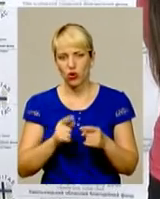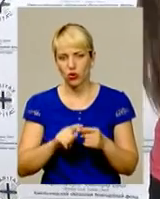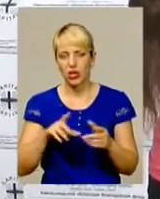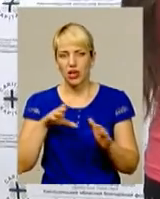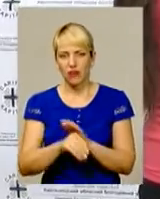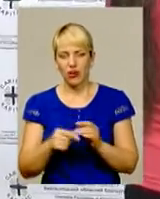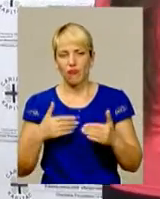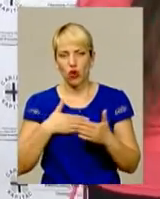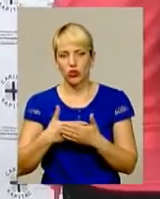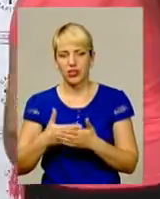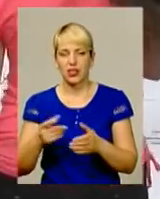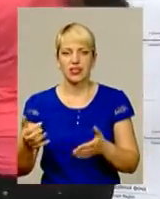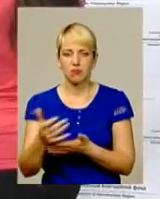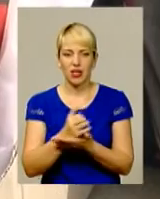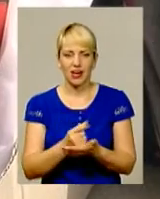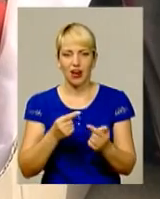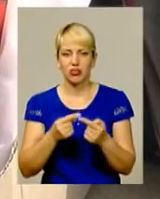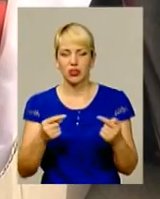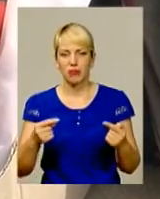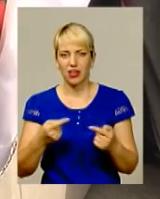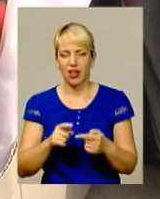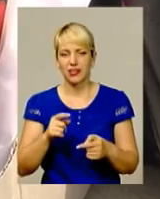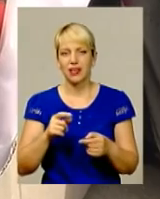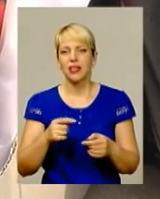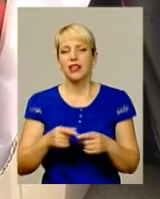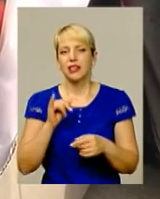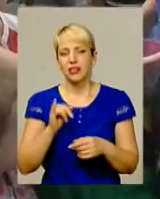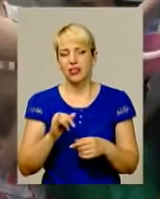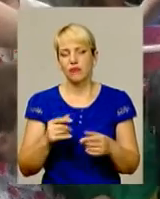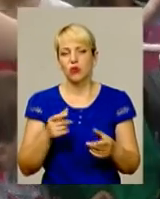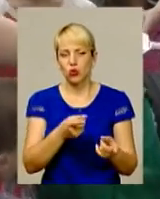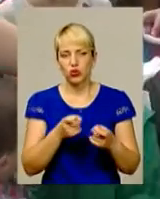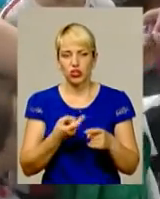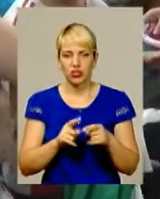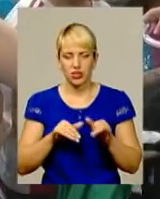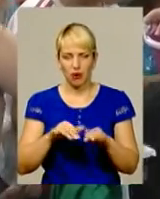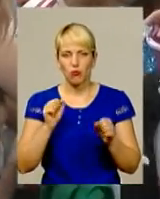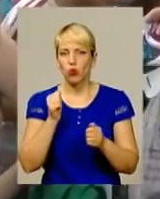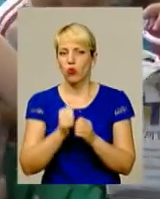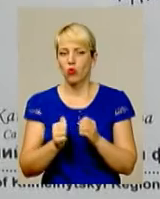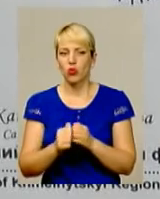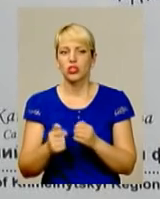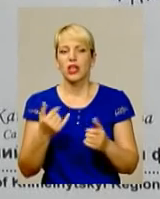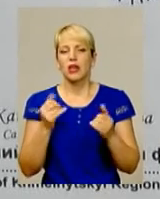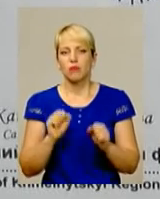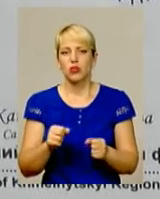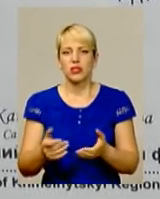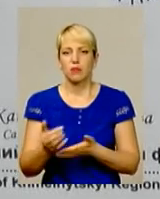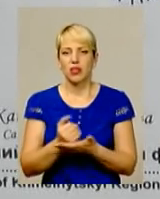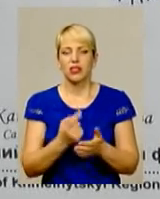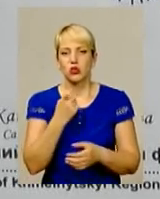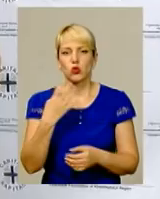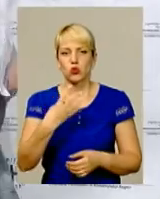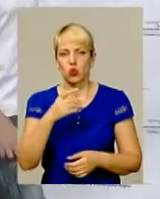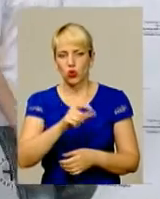волонтери розпочинають збір шкільного приладдя. Долучитись до доброї справи може кожен. Цьогоріч волонтери зберуть до школи близько 140